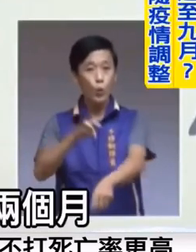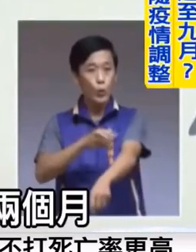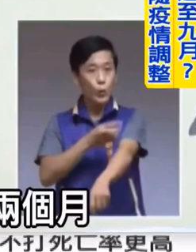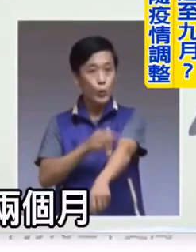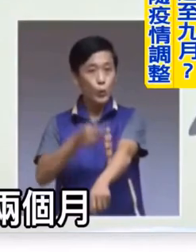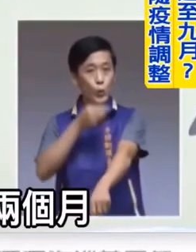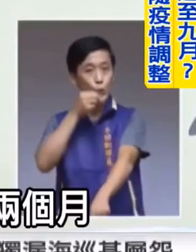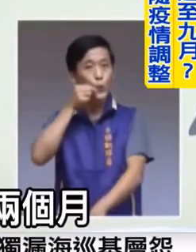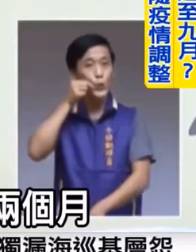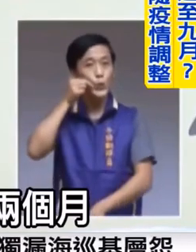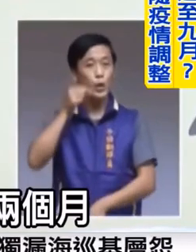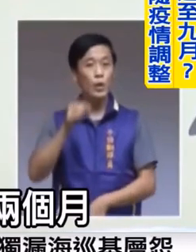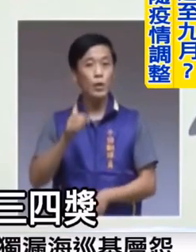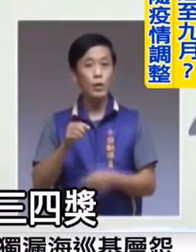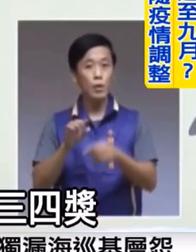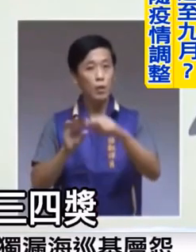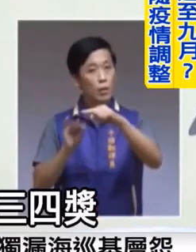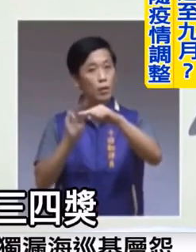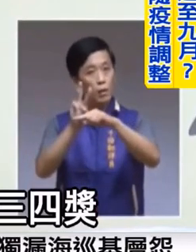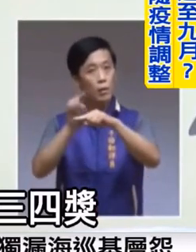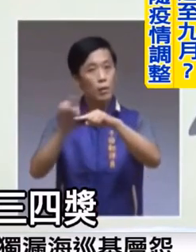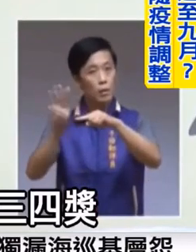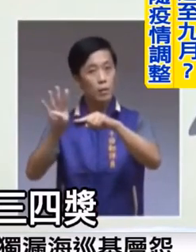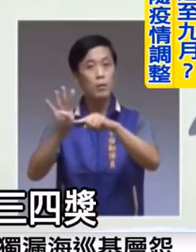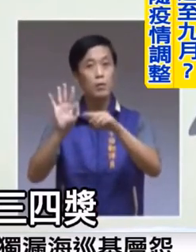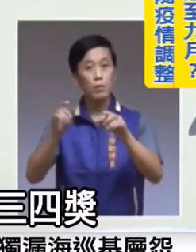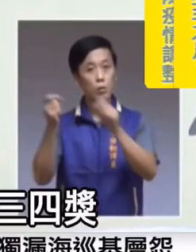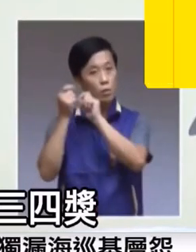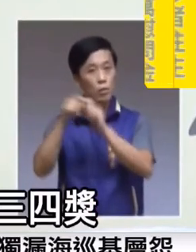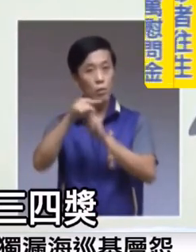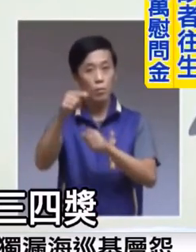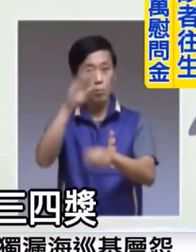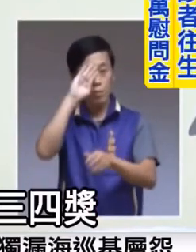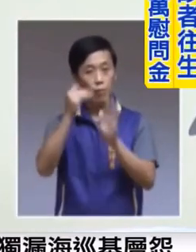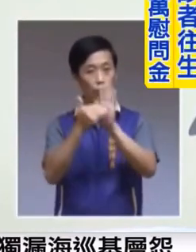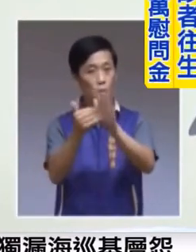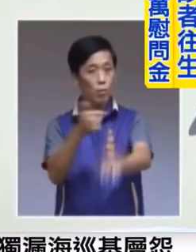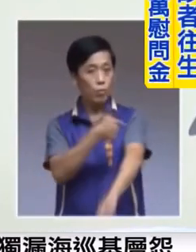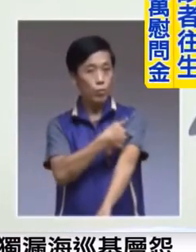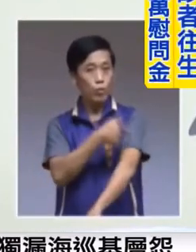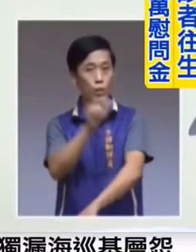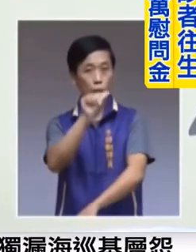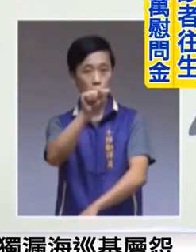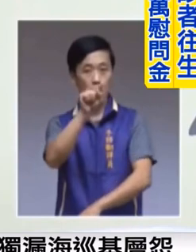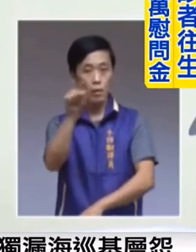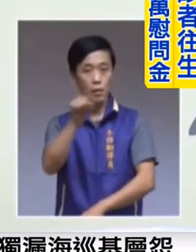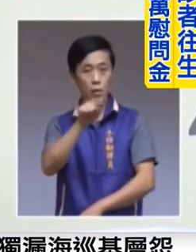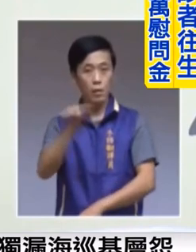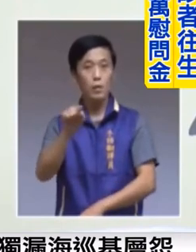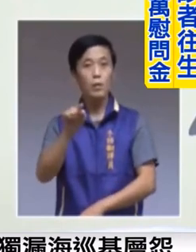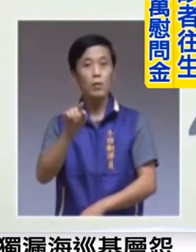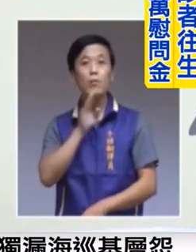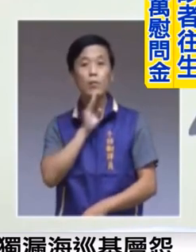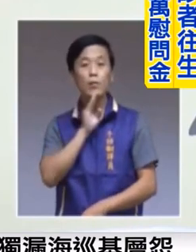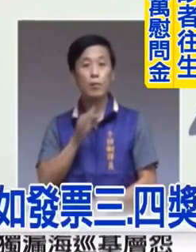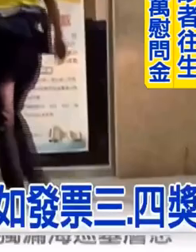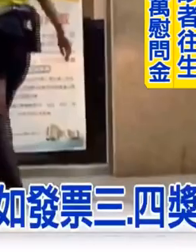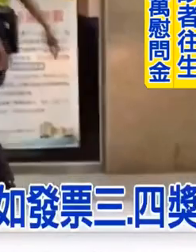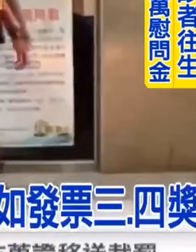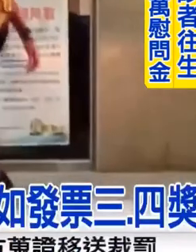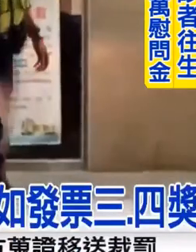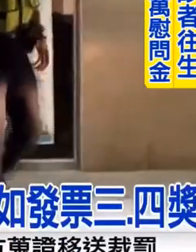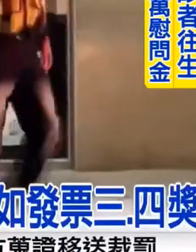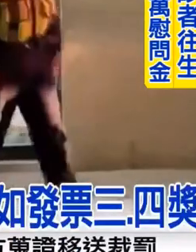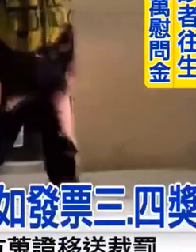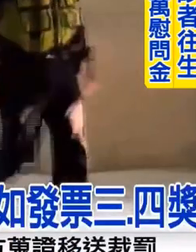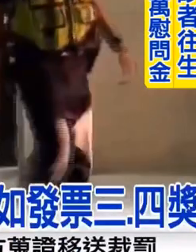们每两个月再对一次统一发票的三四奖的几率差不多了哈。 各